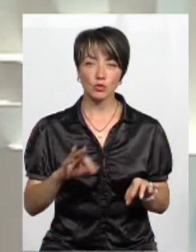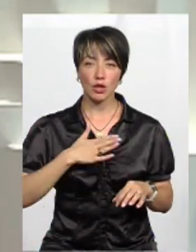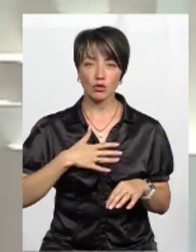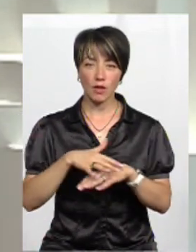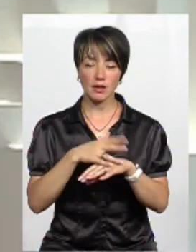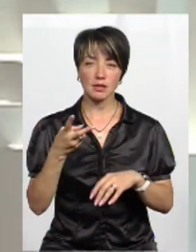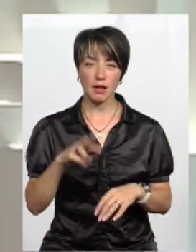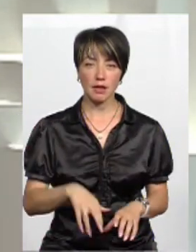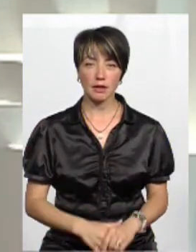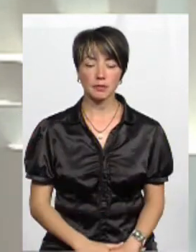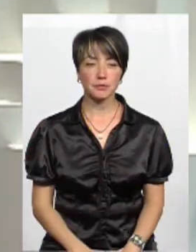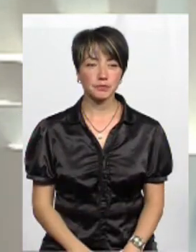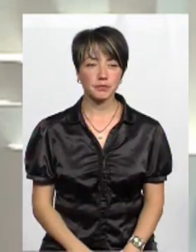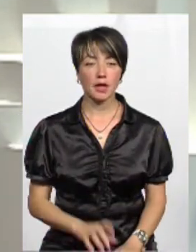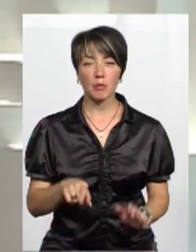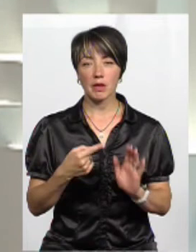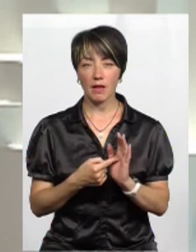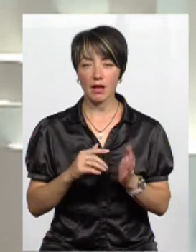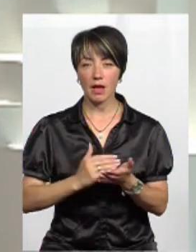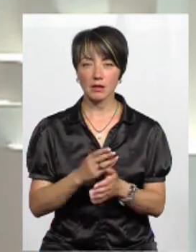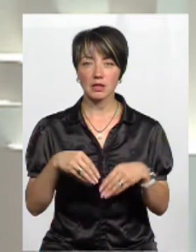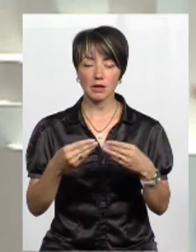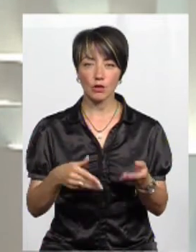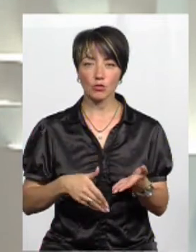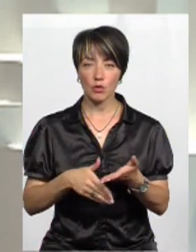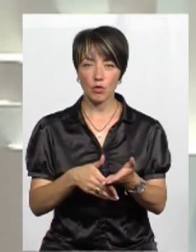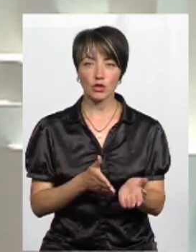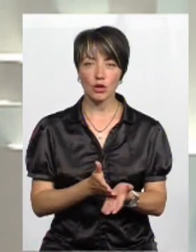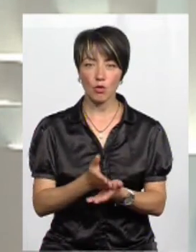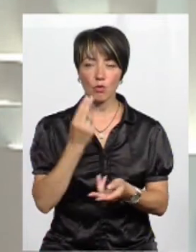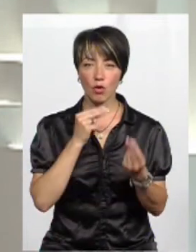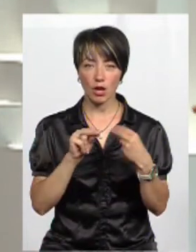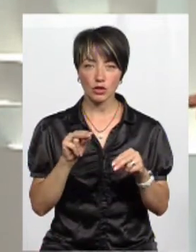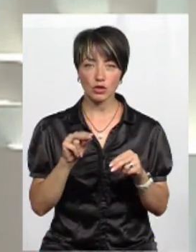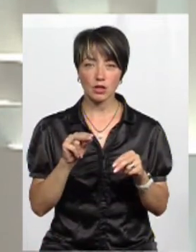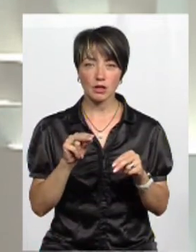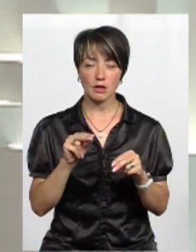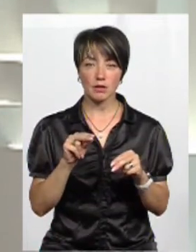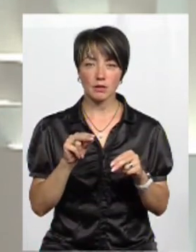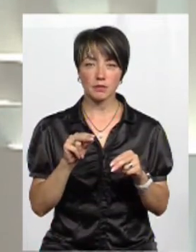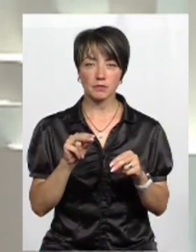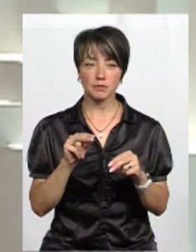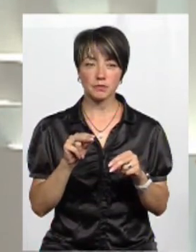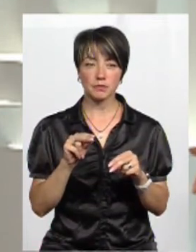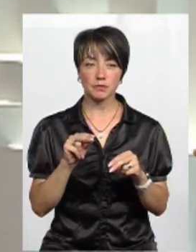нашого населення. Тобто питання якісної надання допомоги шляхом покращення